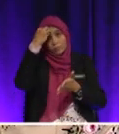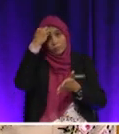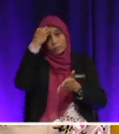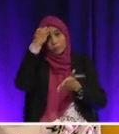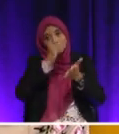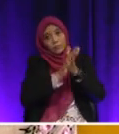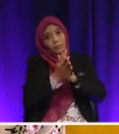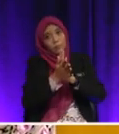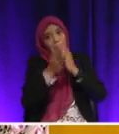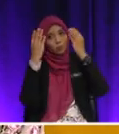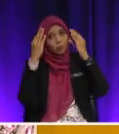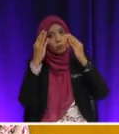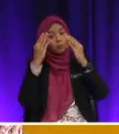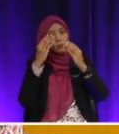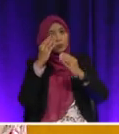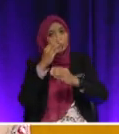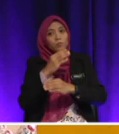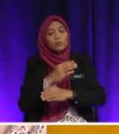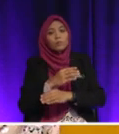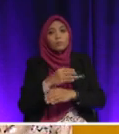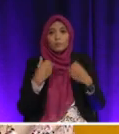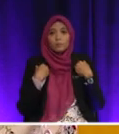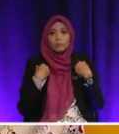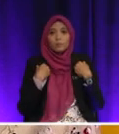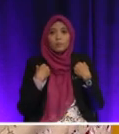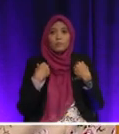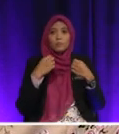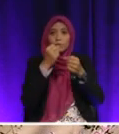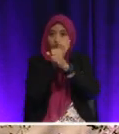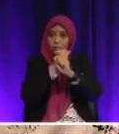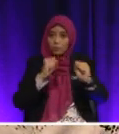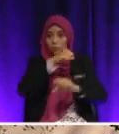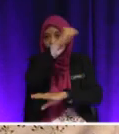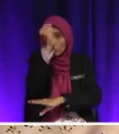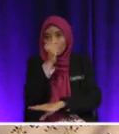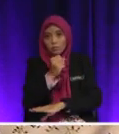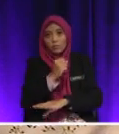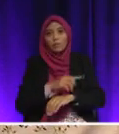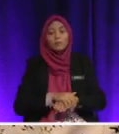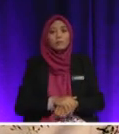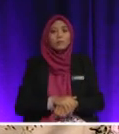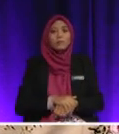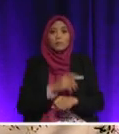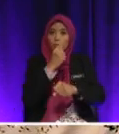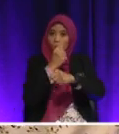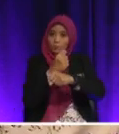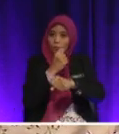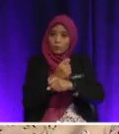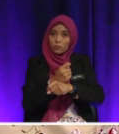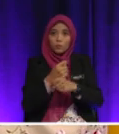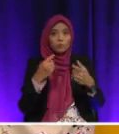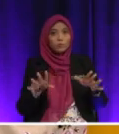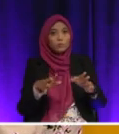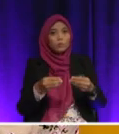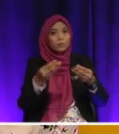Cikgu sediakan satu tugas kan untuk anak murid Cikgu pada hari ini sebenarnya tugas dan ini sudah diberikan lebih awal ya